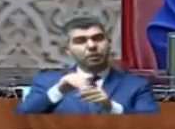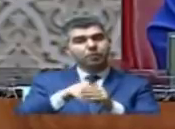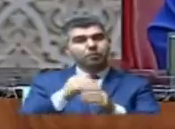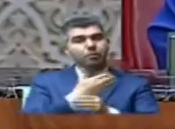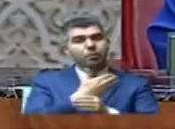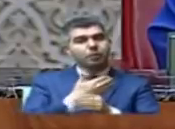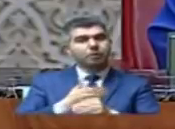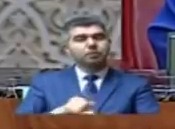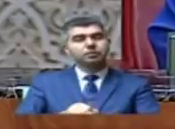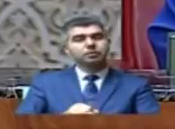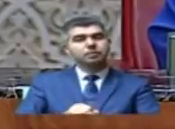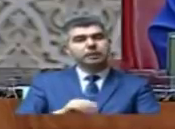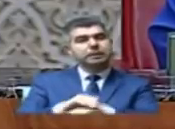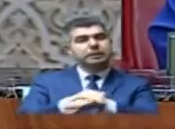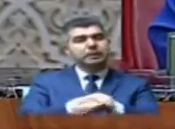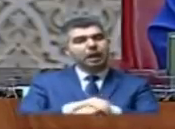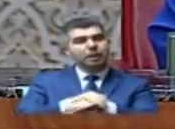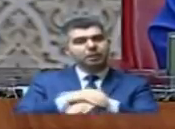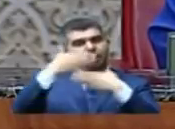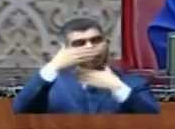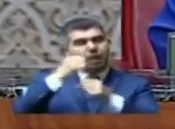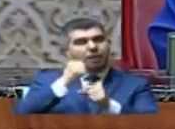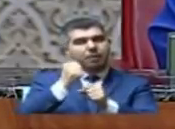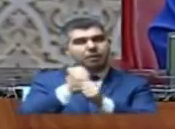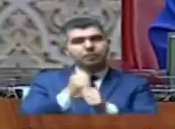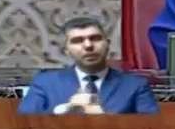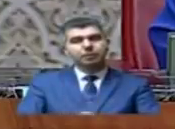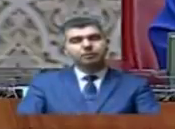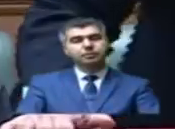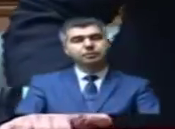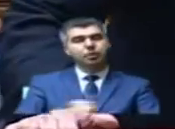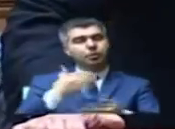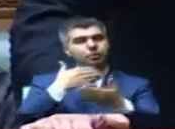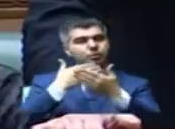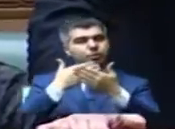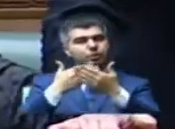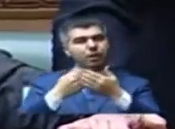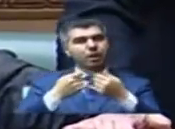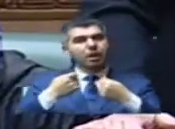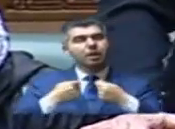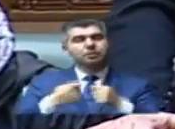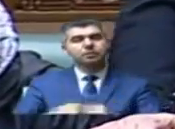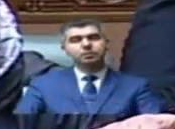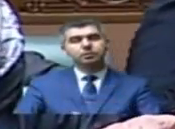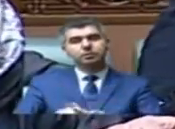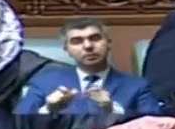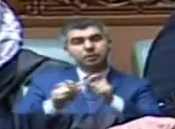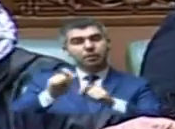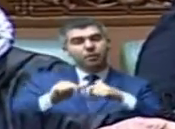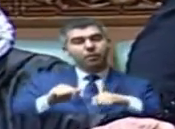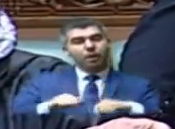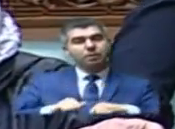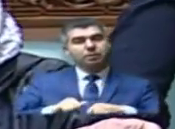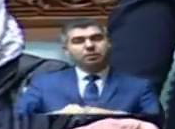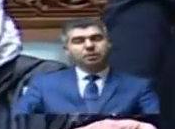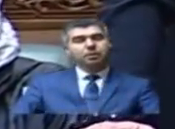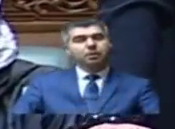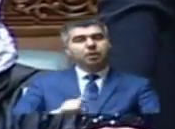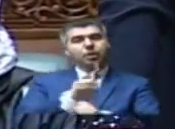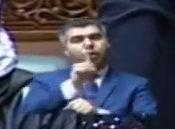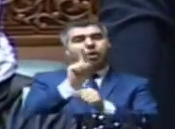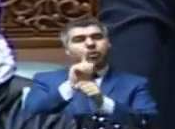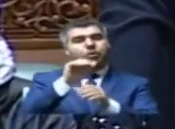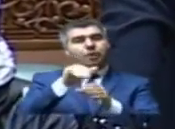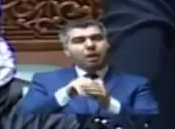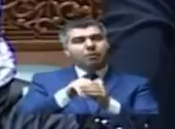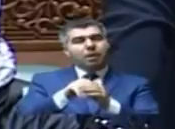فريق الاتحاد المغربي للشغل لتقديم السؤال. كان سيد الرئيس المحترمة سيد الوزير، يعيش قطاع